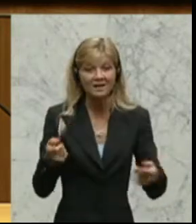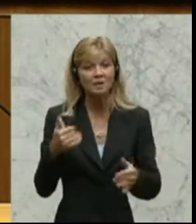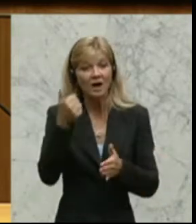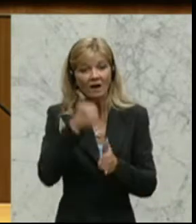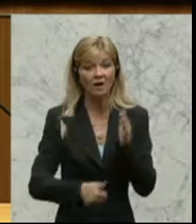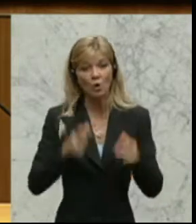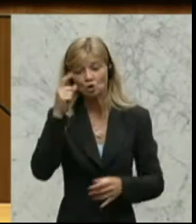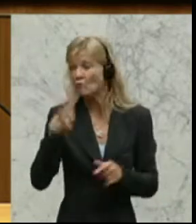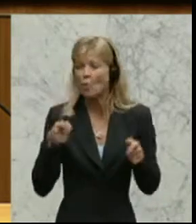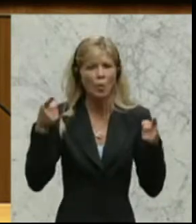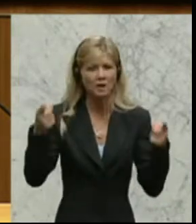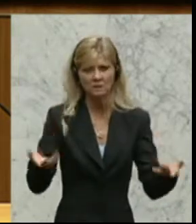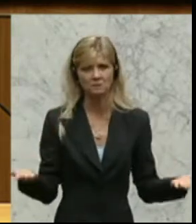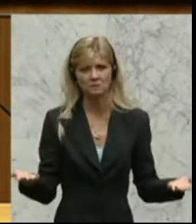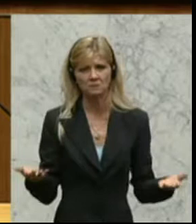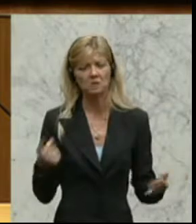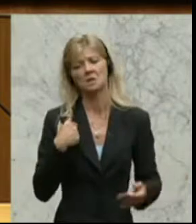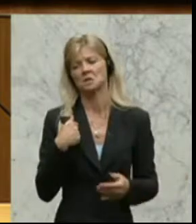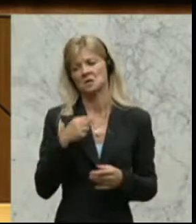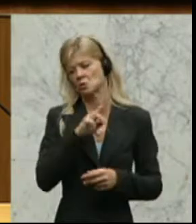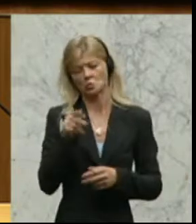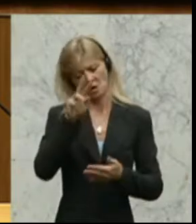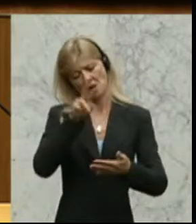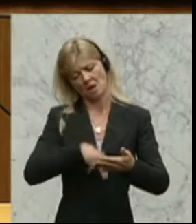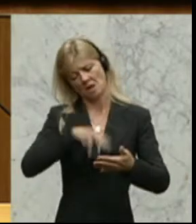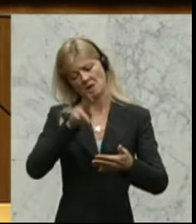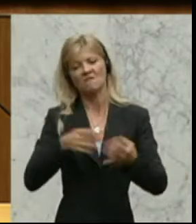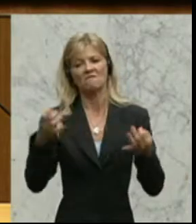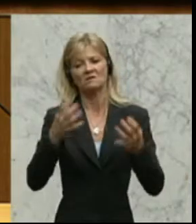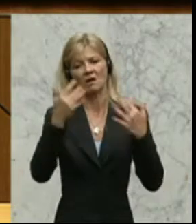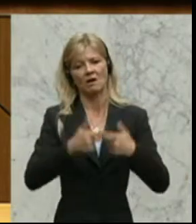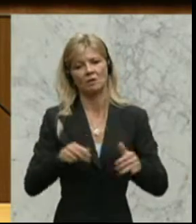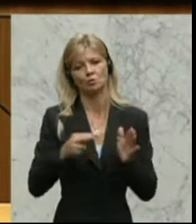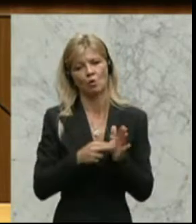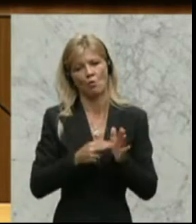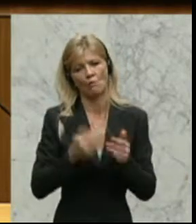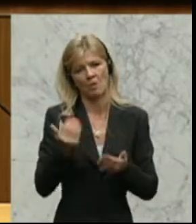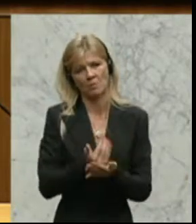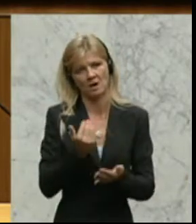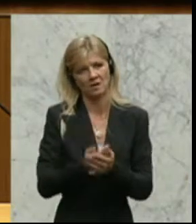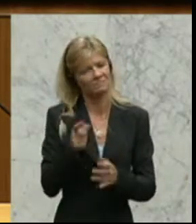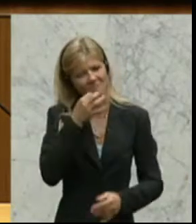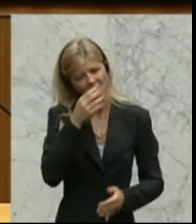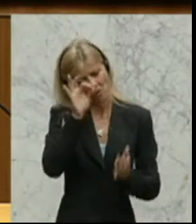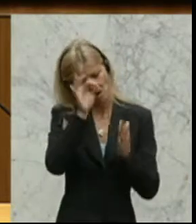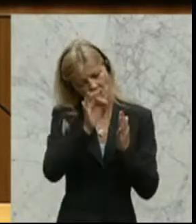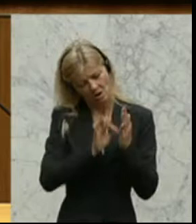nur die Rechnungshofberichte lesen. Denn diese Rechnungshofberichte dokumentieren